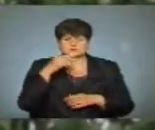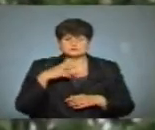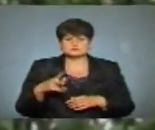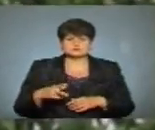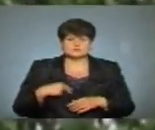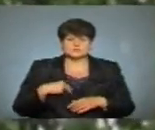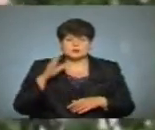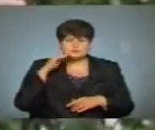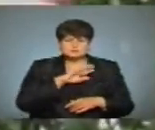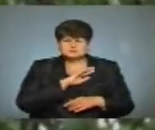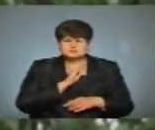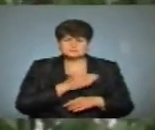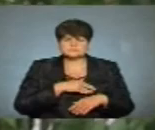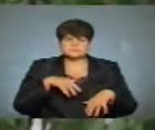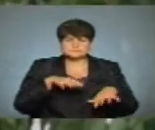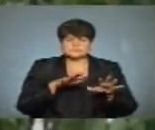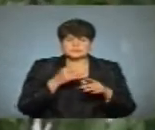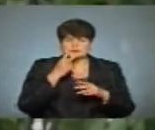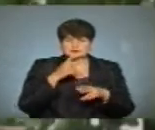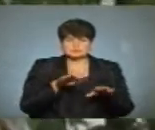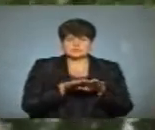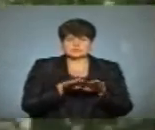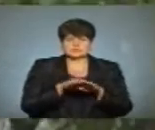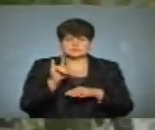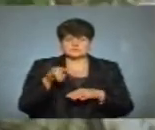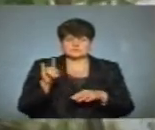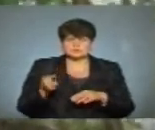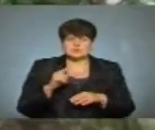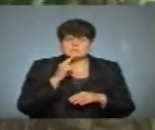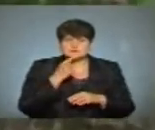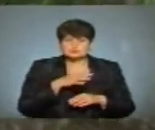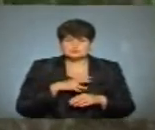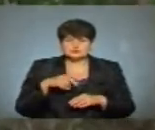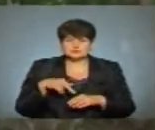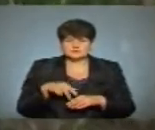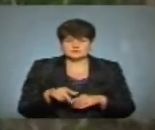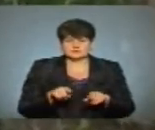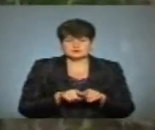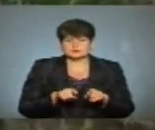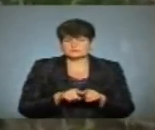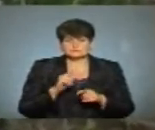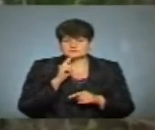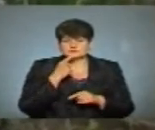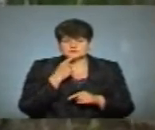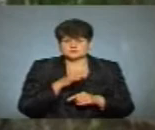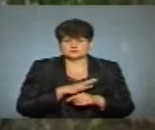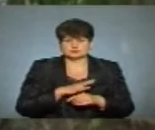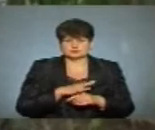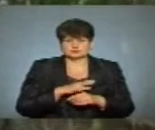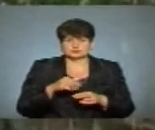вода так почала йти, що дивлюся, вже зрівнюється з вікнами. А йти то так було важко, против як течії, знаєте, воно бурлило та вся